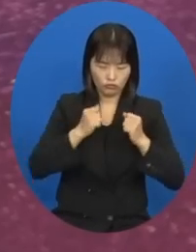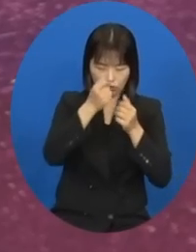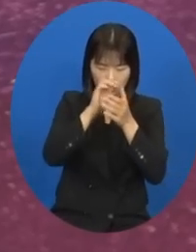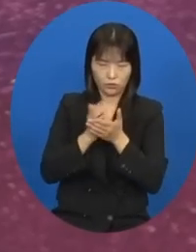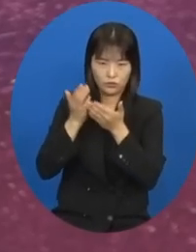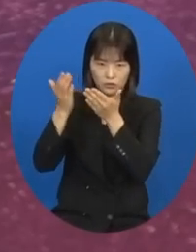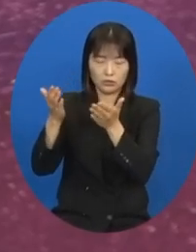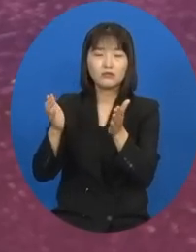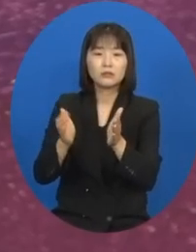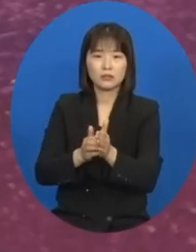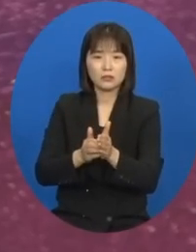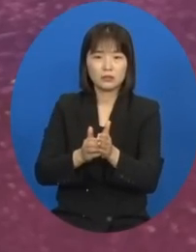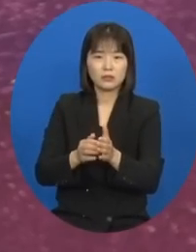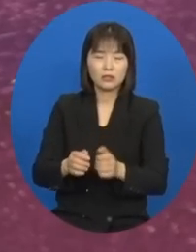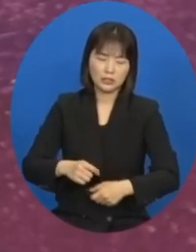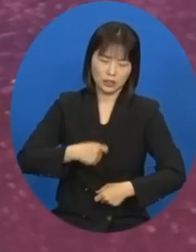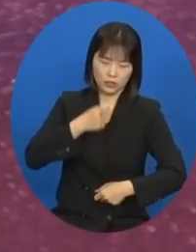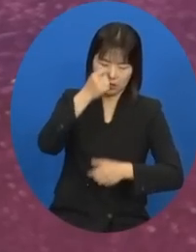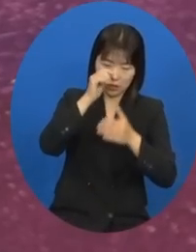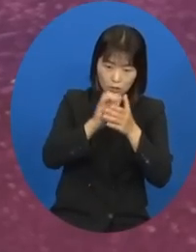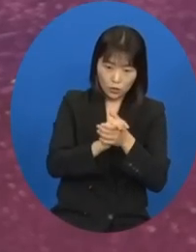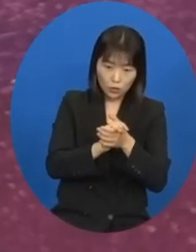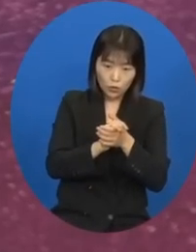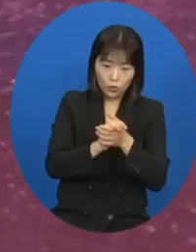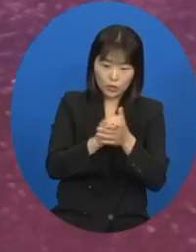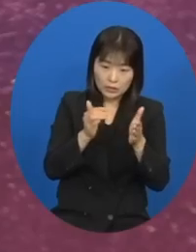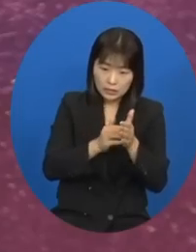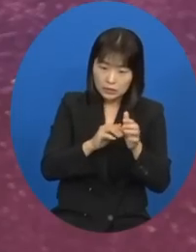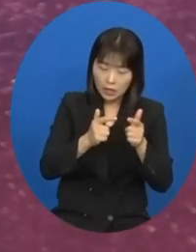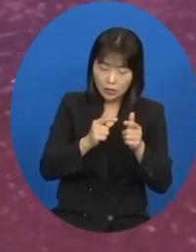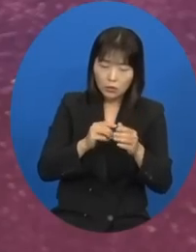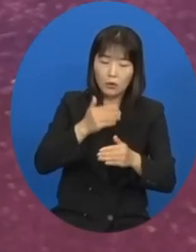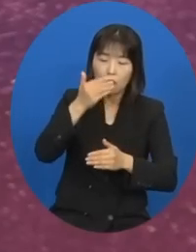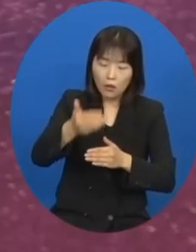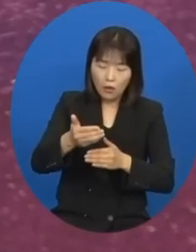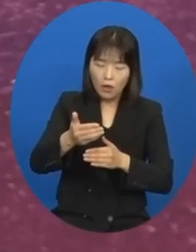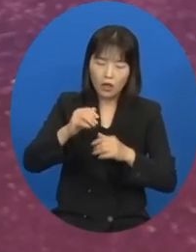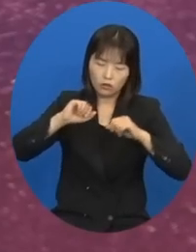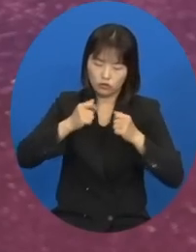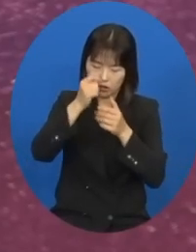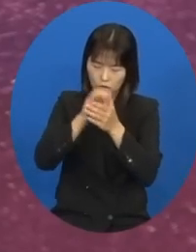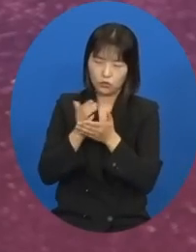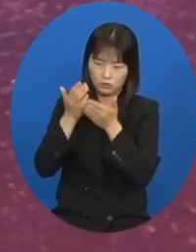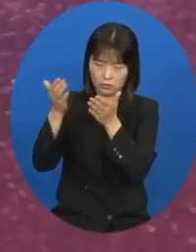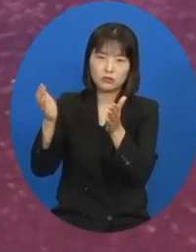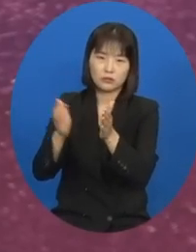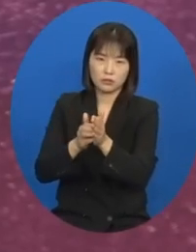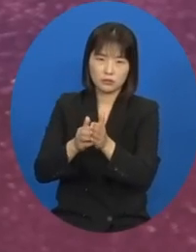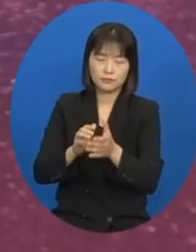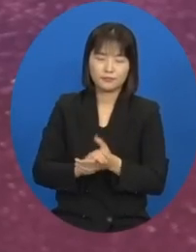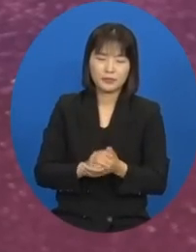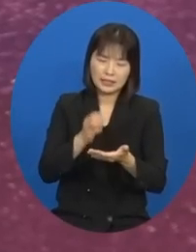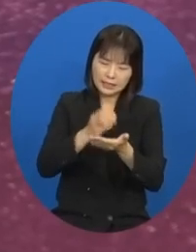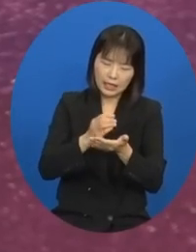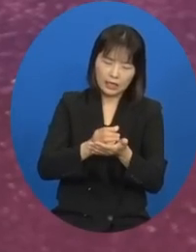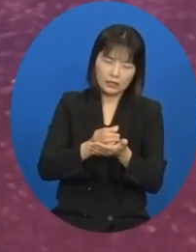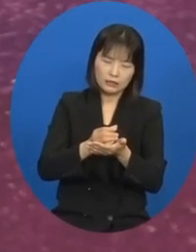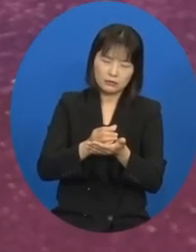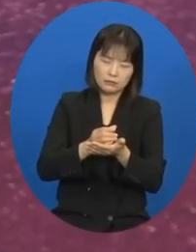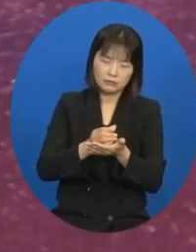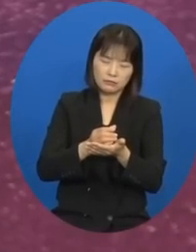기도를 하셨어요 정직이 기도해서 한 걸음 더 나아가신 것이지요 이단을 내게서 지나가게 하옵소서 하셨지만 거기서 끝난 것이